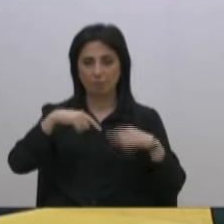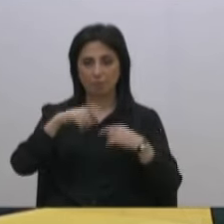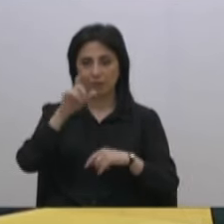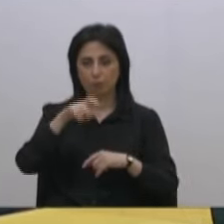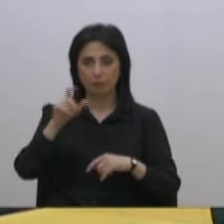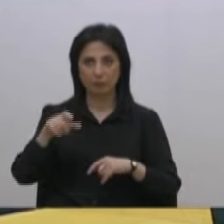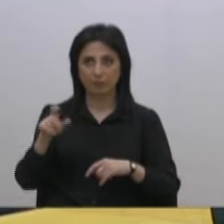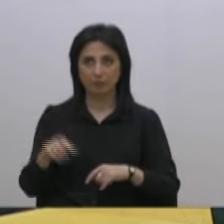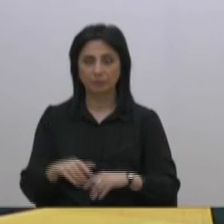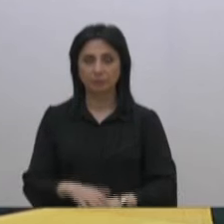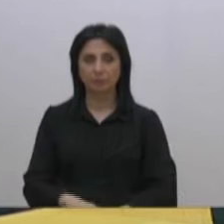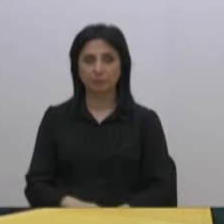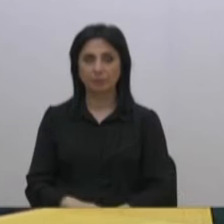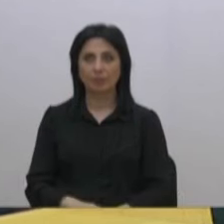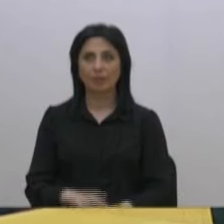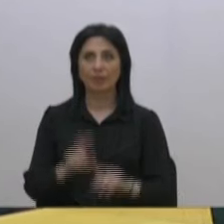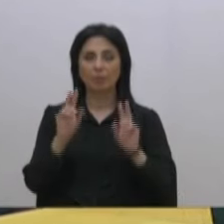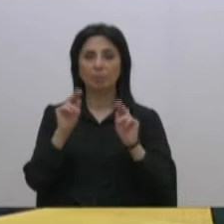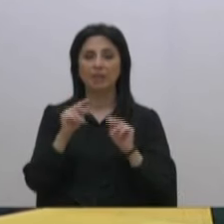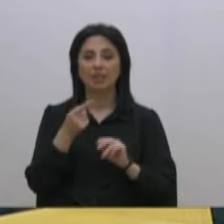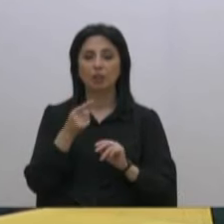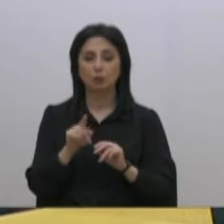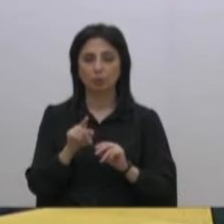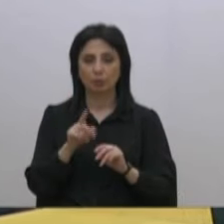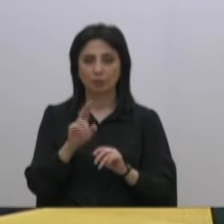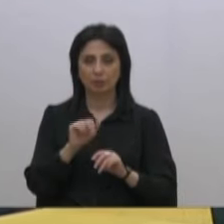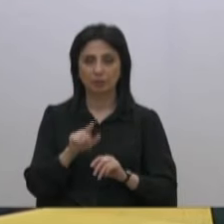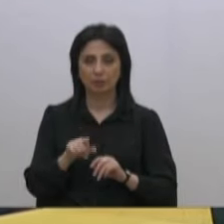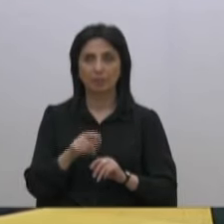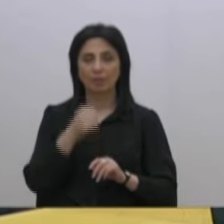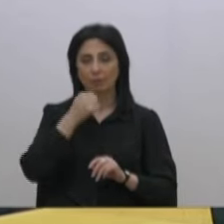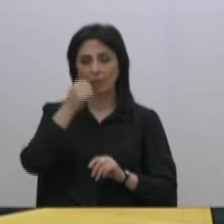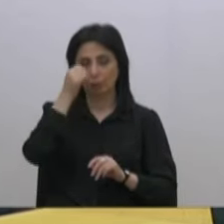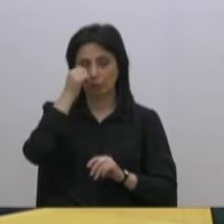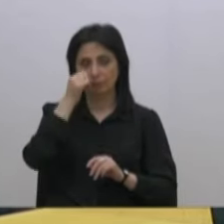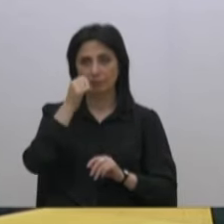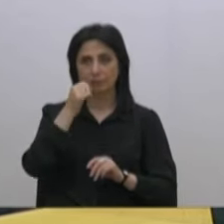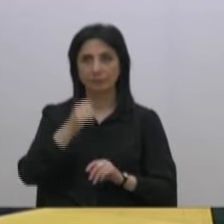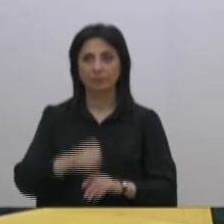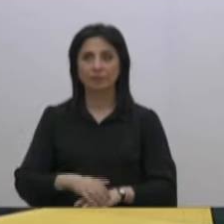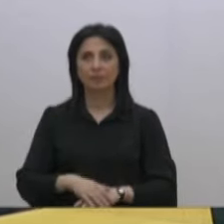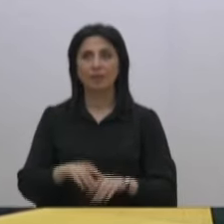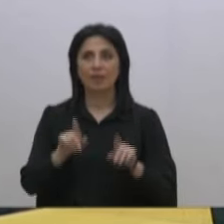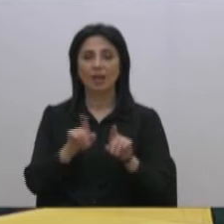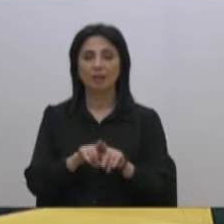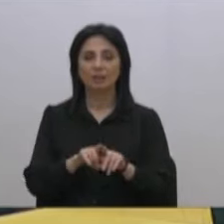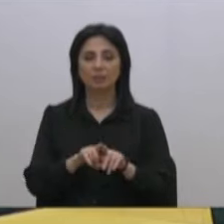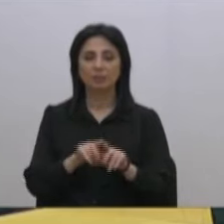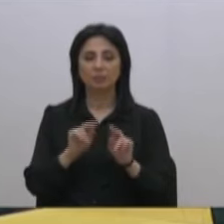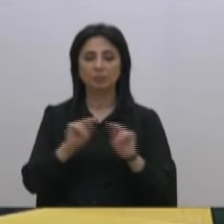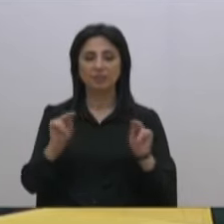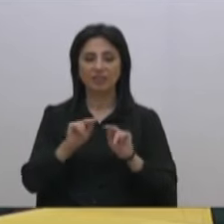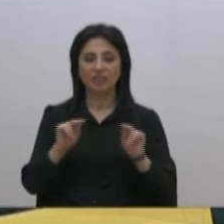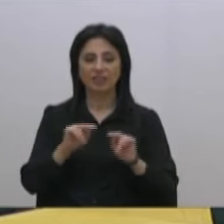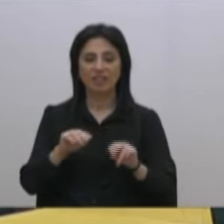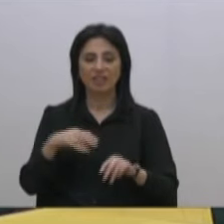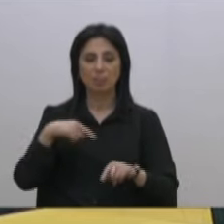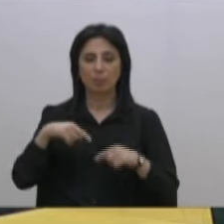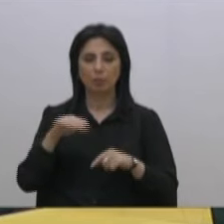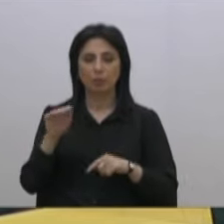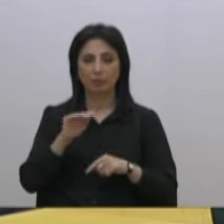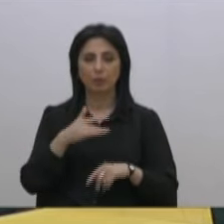ფეხბურთელებს ამ ბედნიერი წუთებისთვის და მადლობა ასევე მწვრთნელს, ფეხბურთის